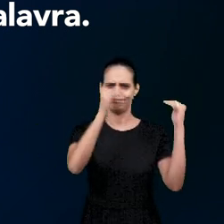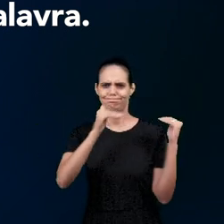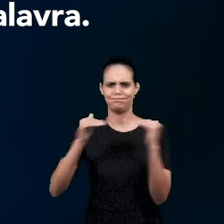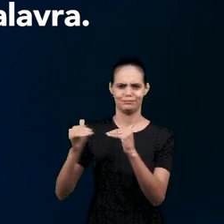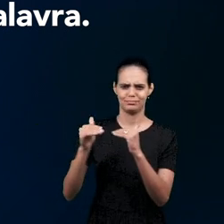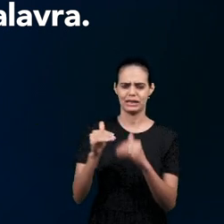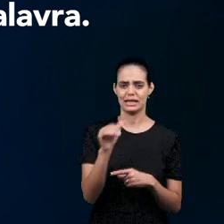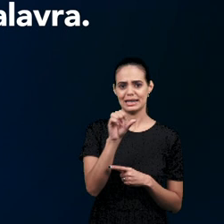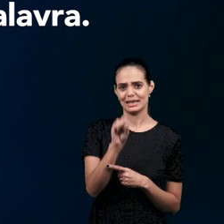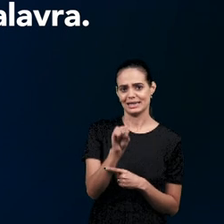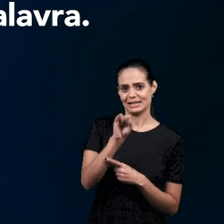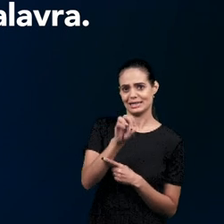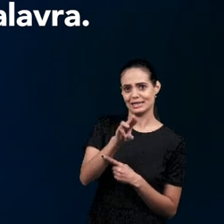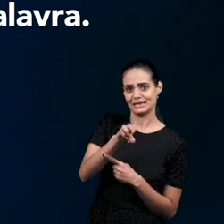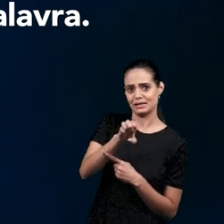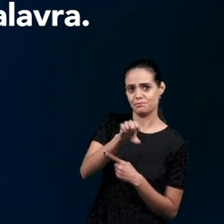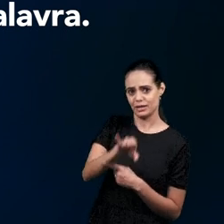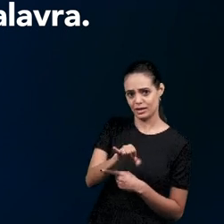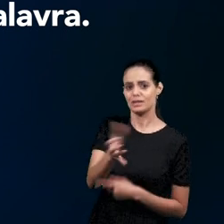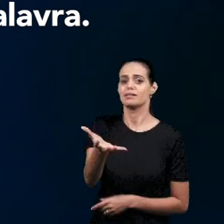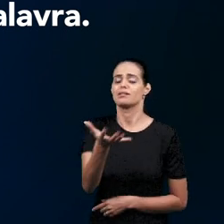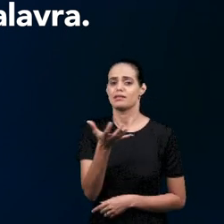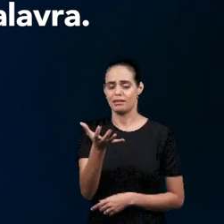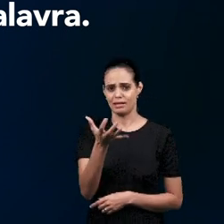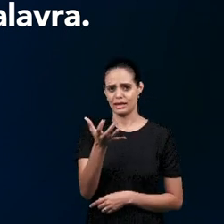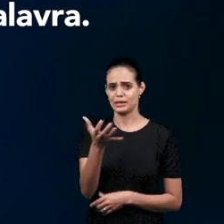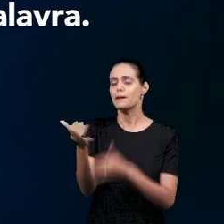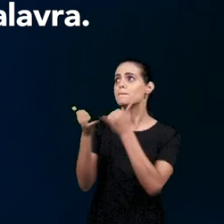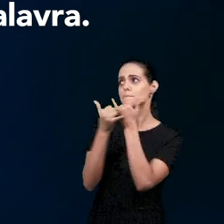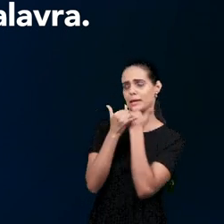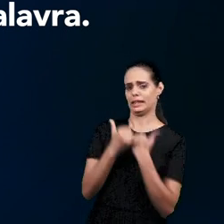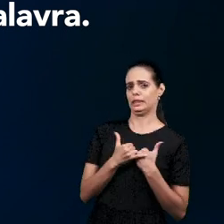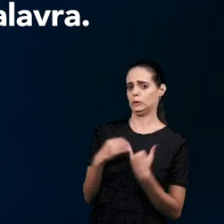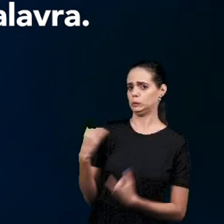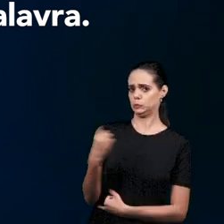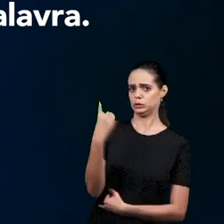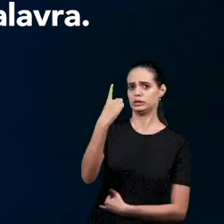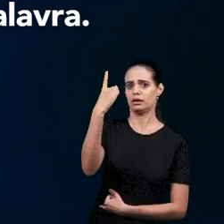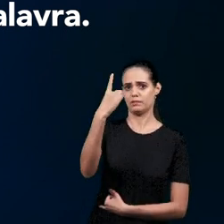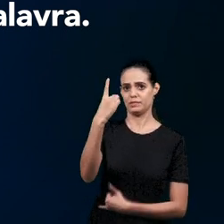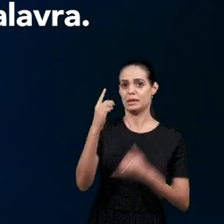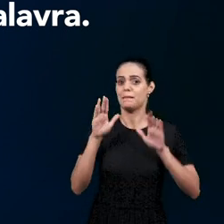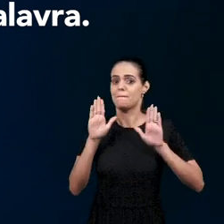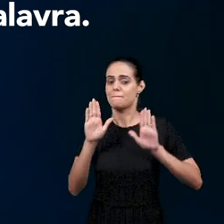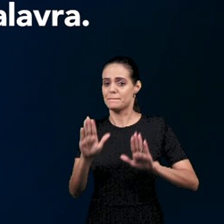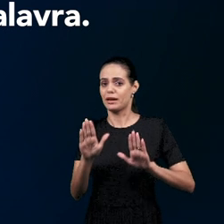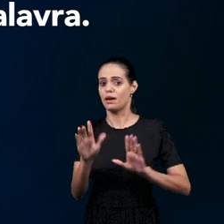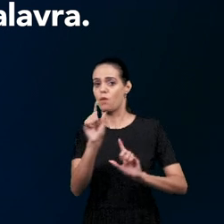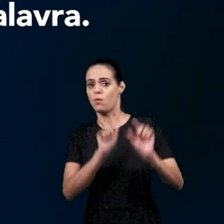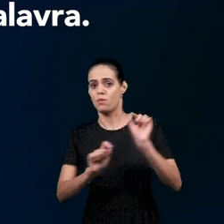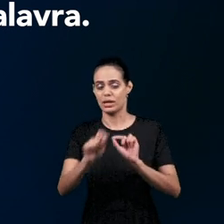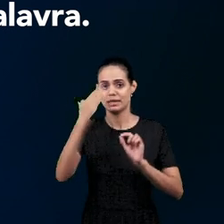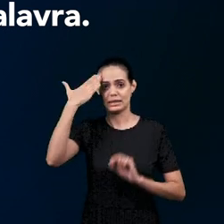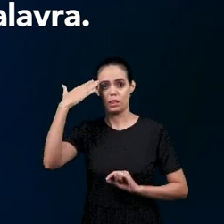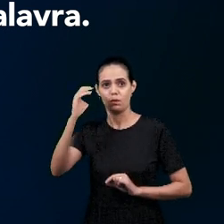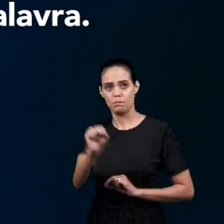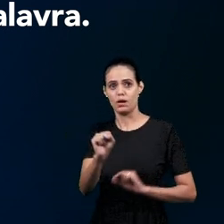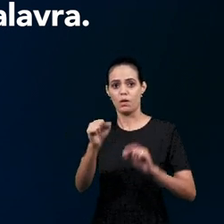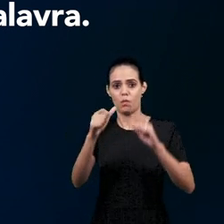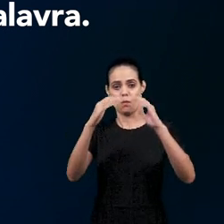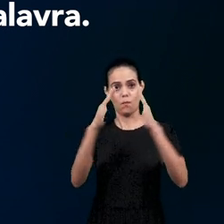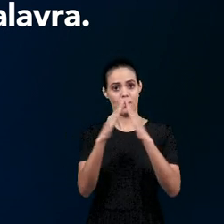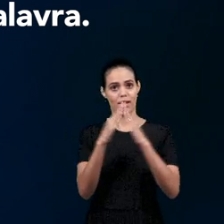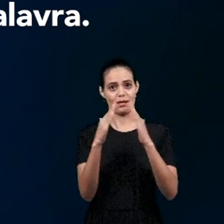David et a été orienté par Salomon à édifier une maison à Jérusalem et de là ne pas quitter. Mais 3